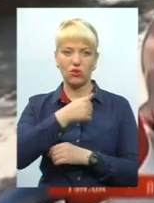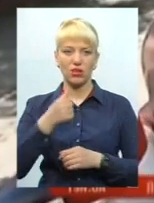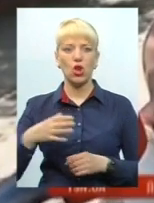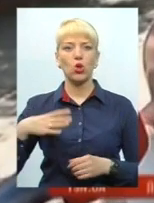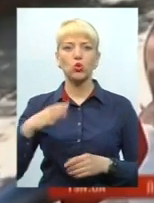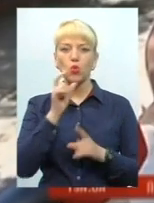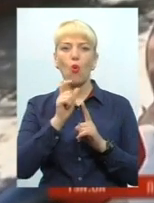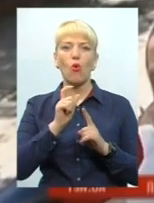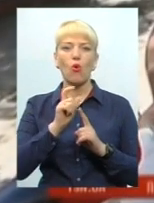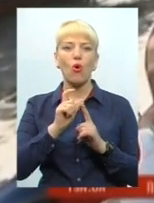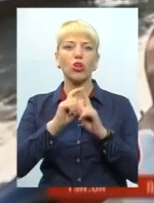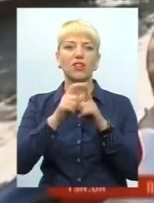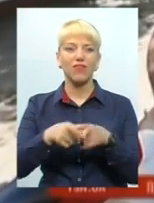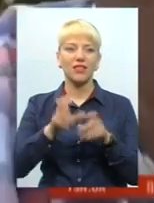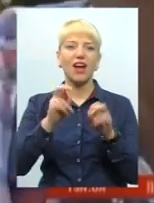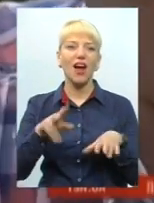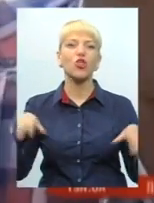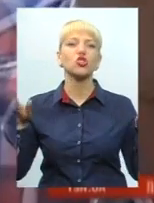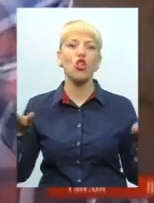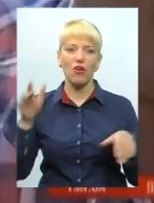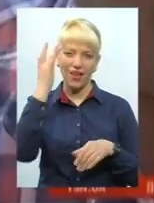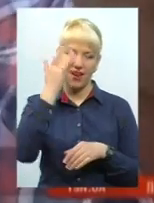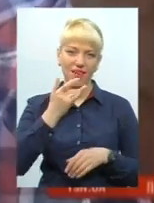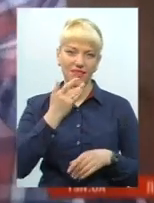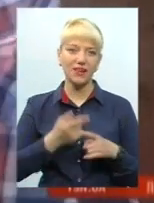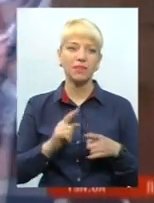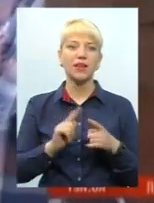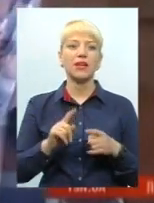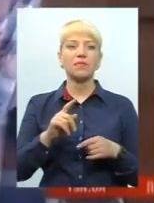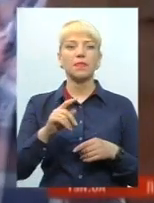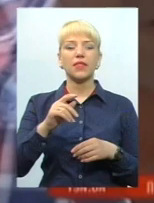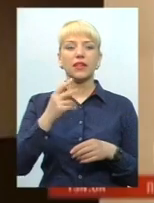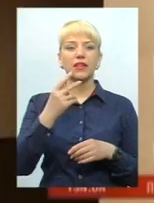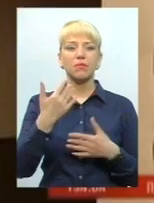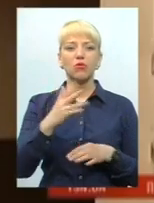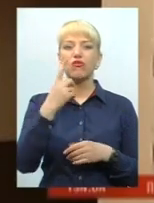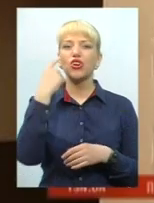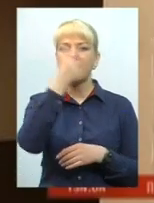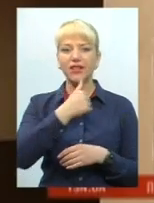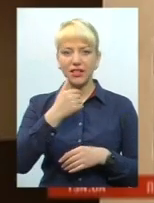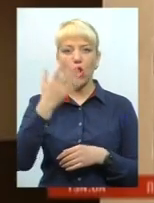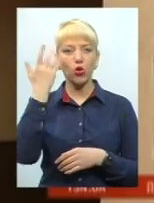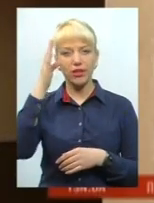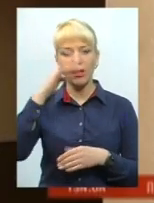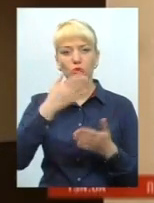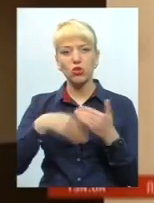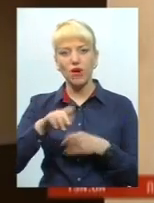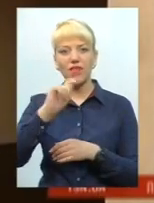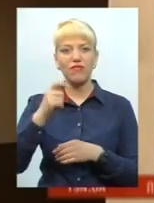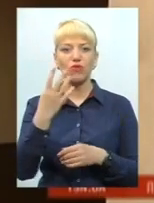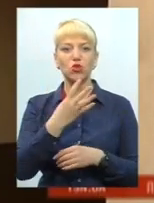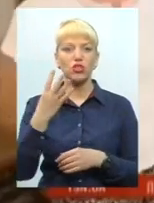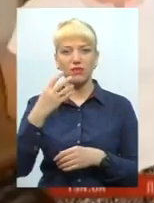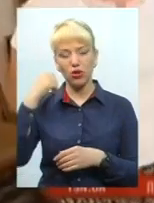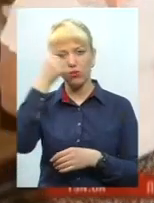відповіду. Як соловей літо. Миколі Шмарко був рік, коли тато пішов на війну. Загинув батько у 44-му на